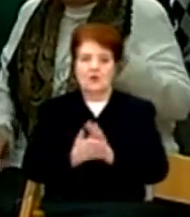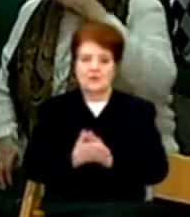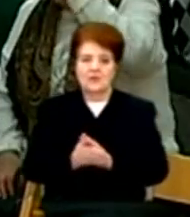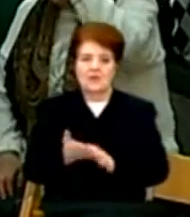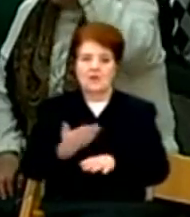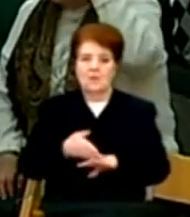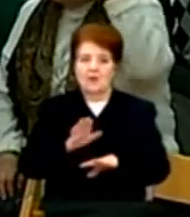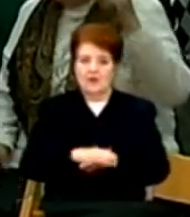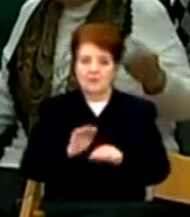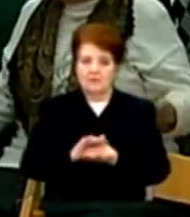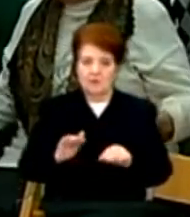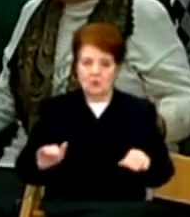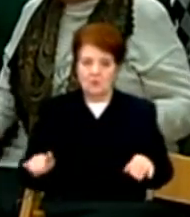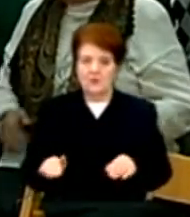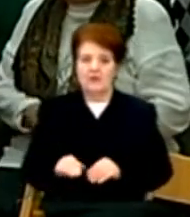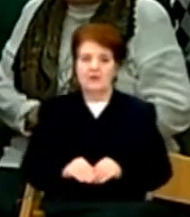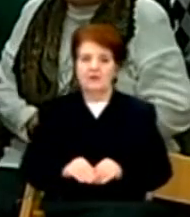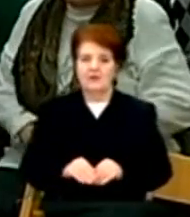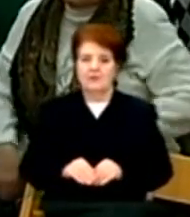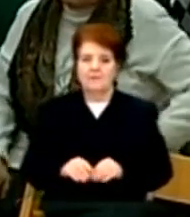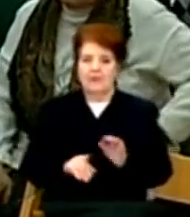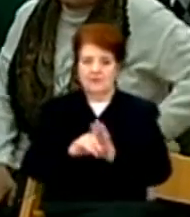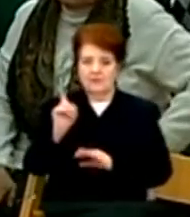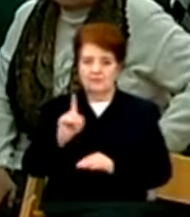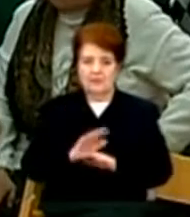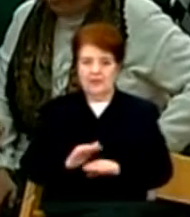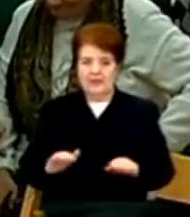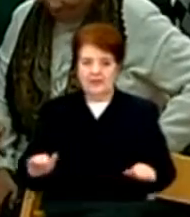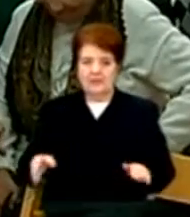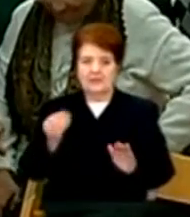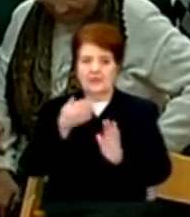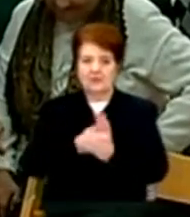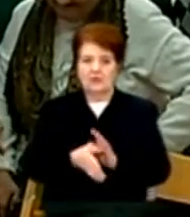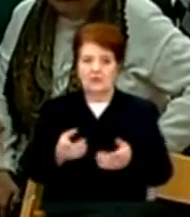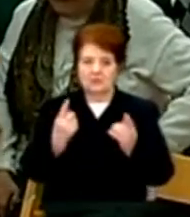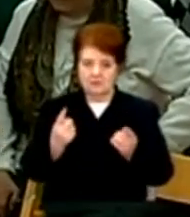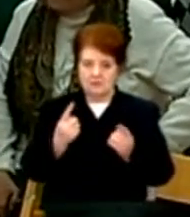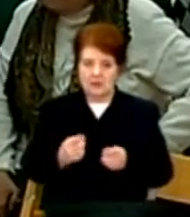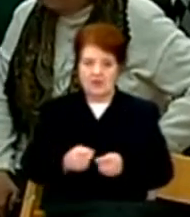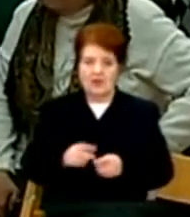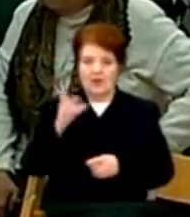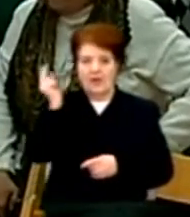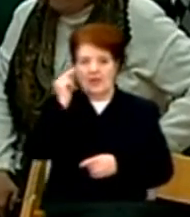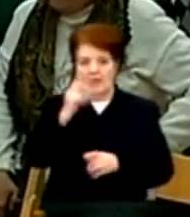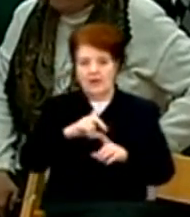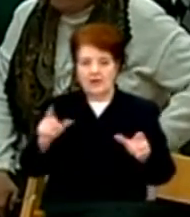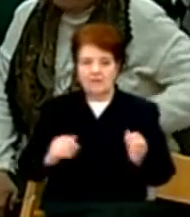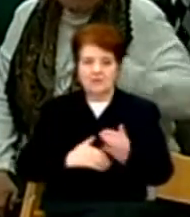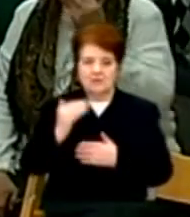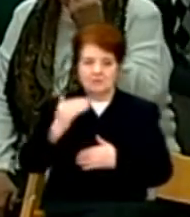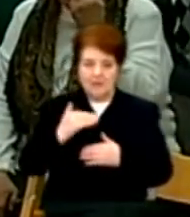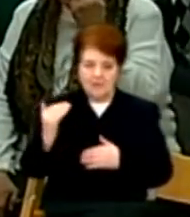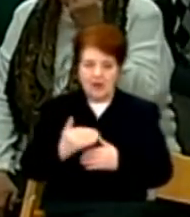știți, pentru copiii care, începând de la grădiniță, cheltuielile sunt mari, elevii și mai mari, toți